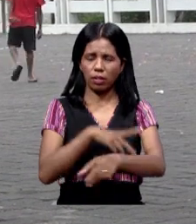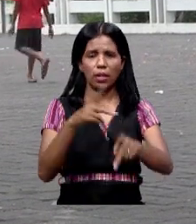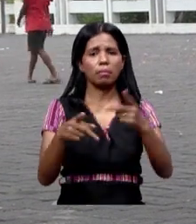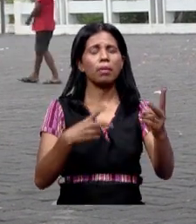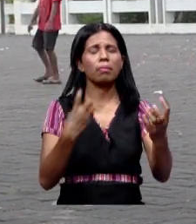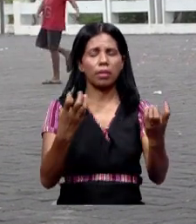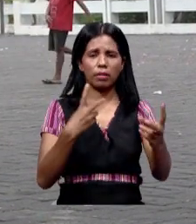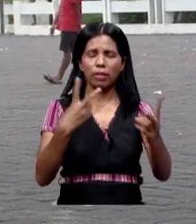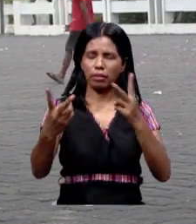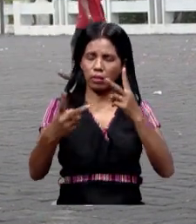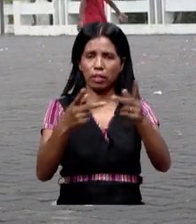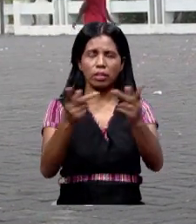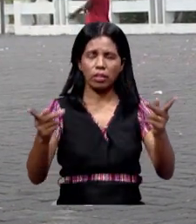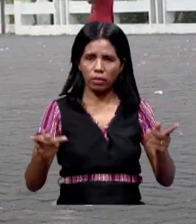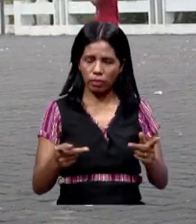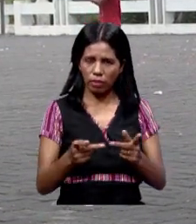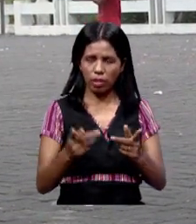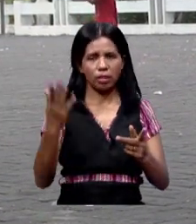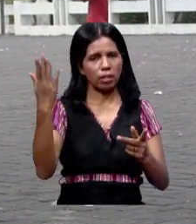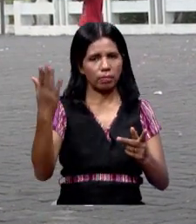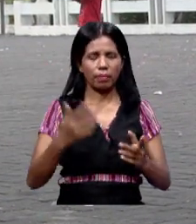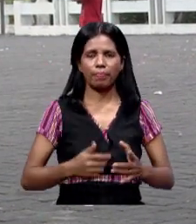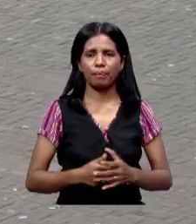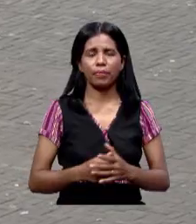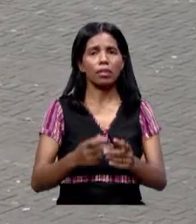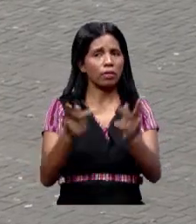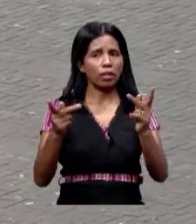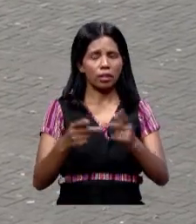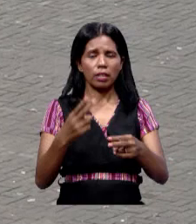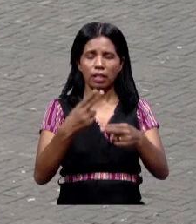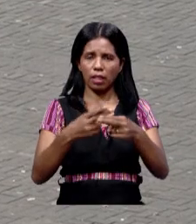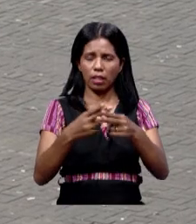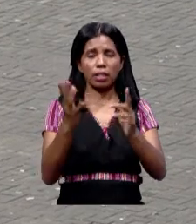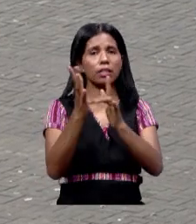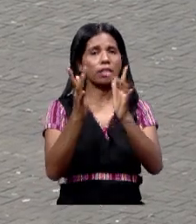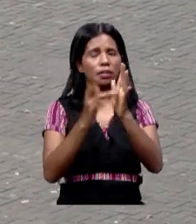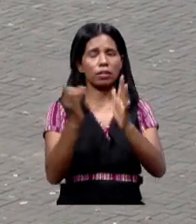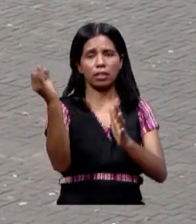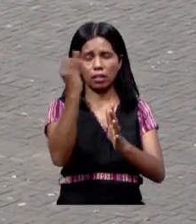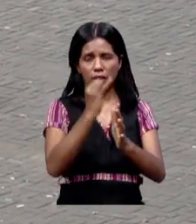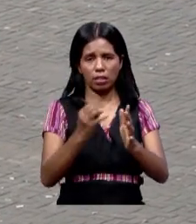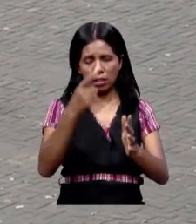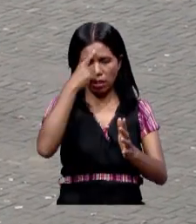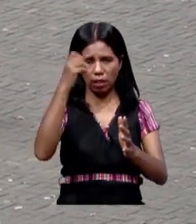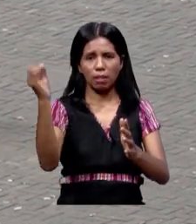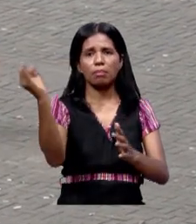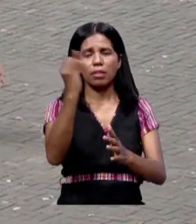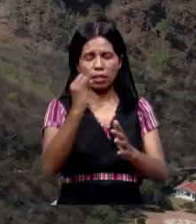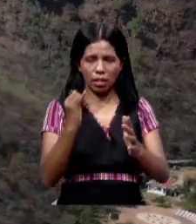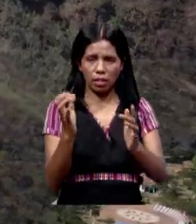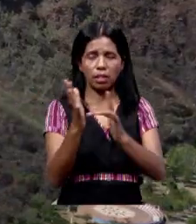visita fatin turismo religioso ne. Fatine fonaran Cristure, tambe ia estatu Cristure amrik ia neba.